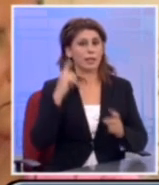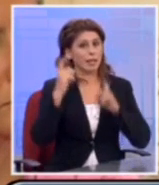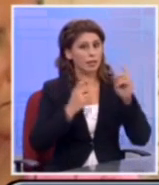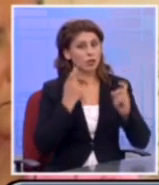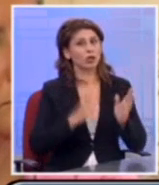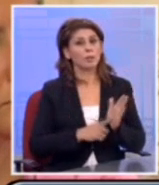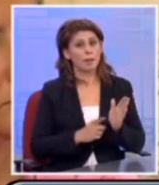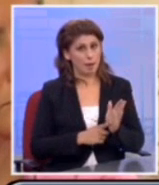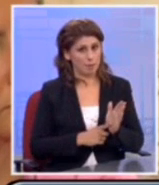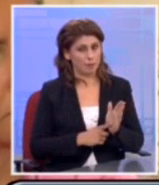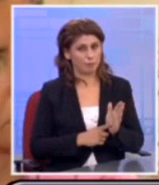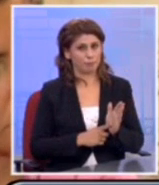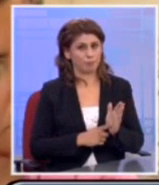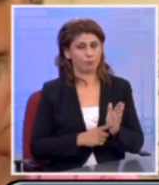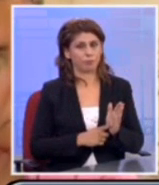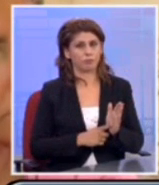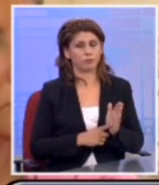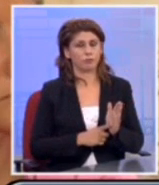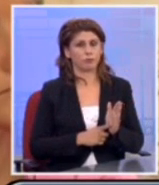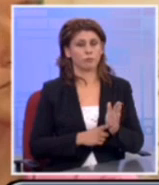ότι πρέπει να